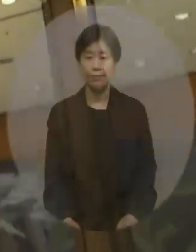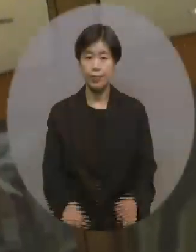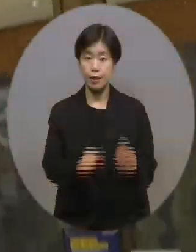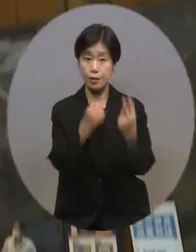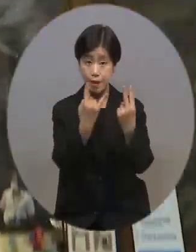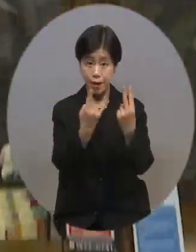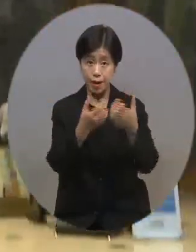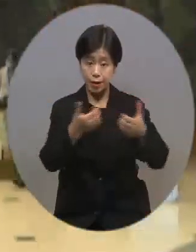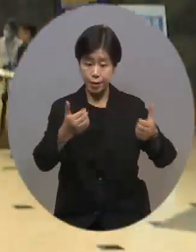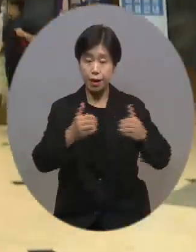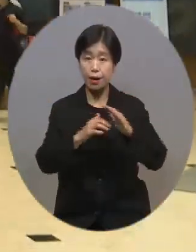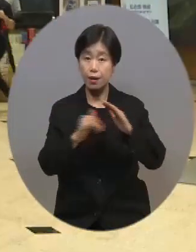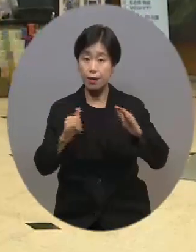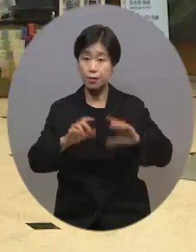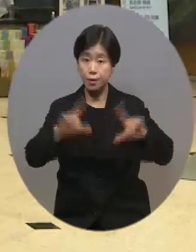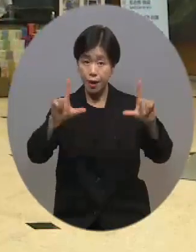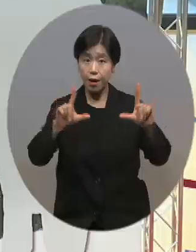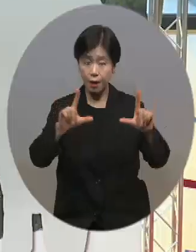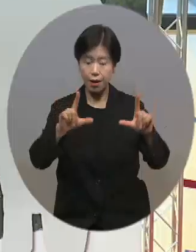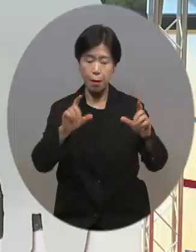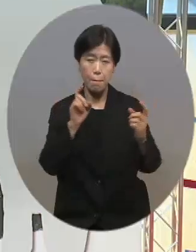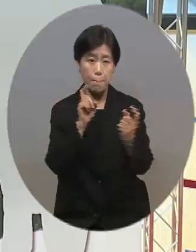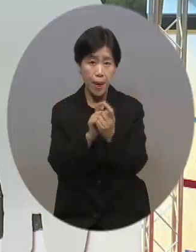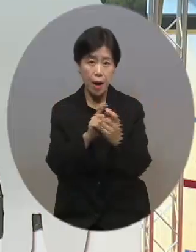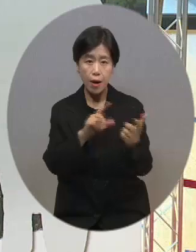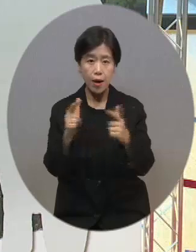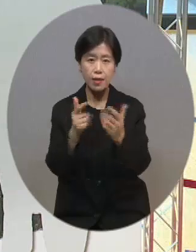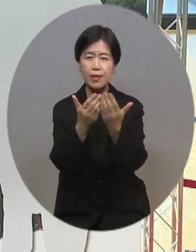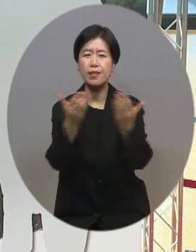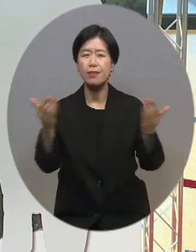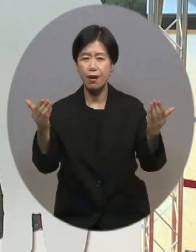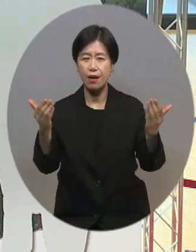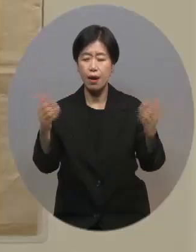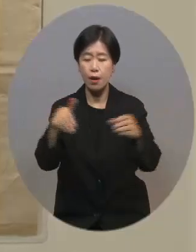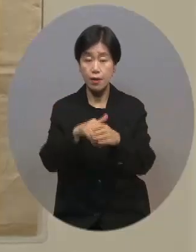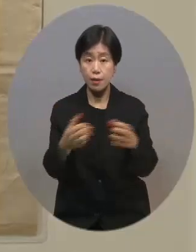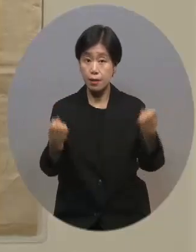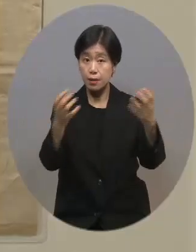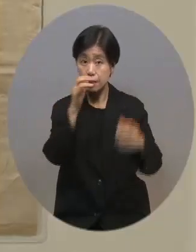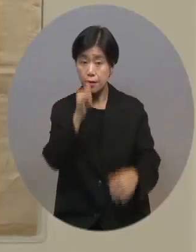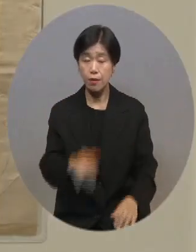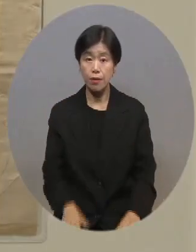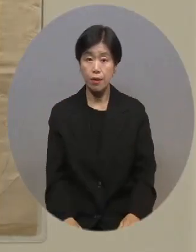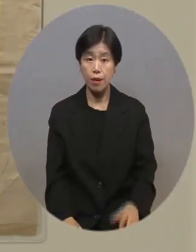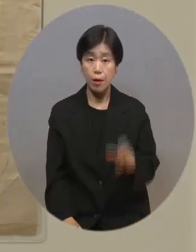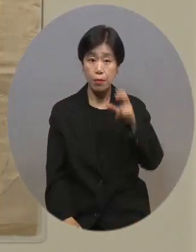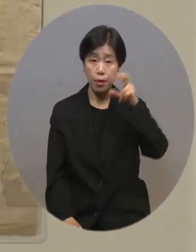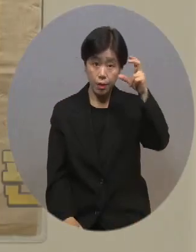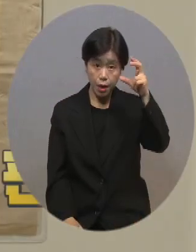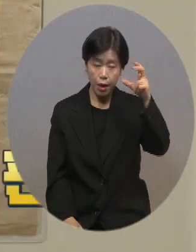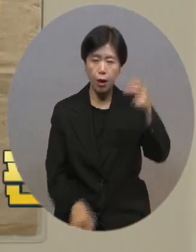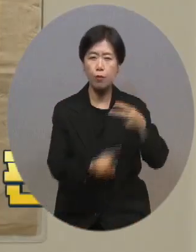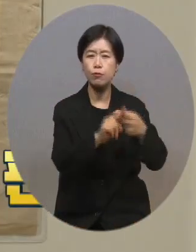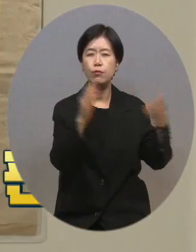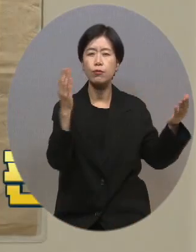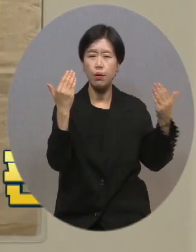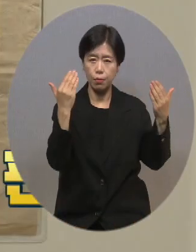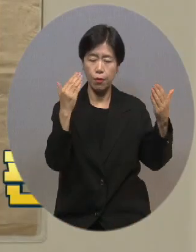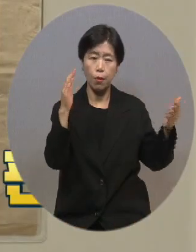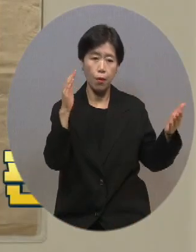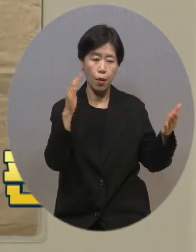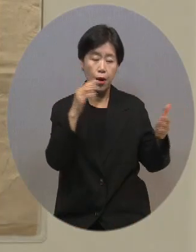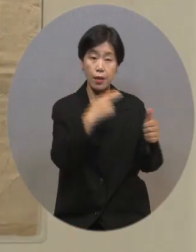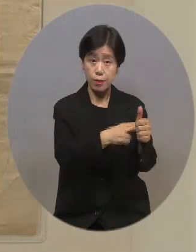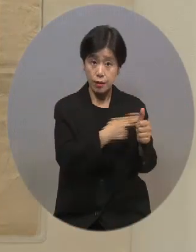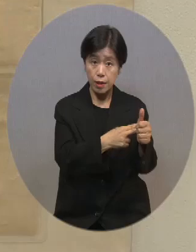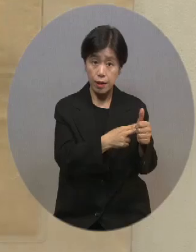제2회 이산가족의 날을 맞이해 기념 전시와 문화 행사도 열렸는데요. 평양의 중학교 교사였던 남편이 아내에게 보낸